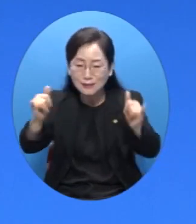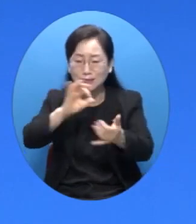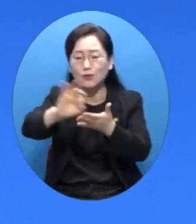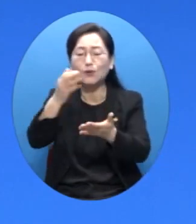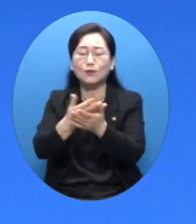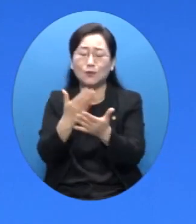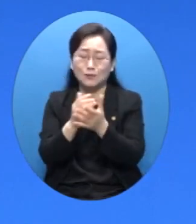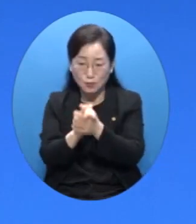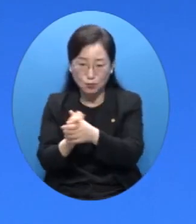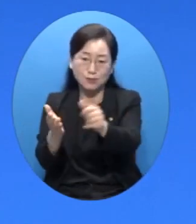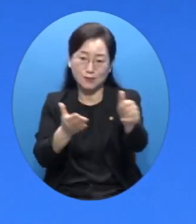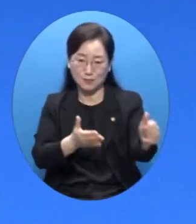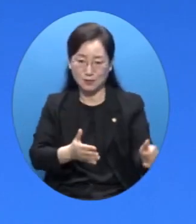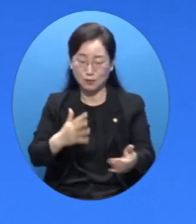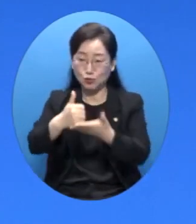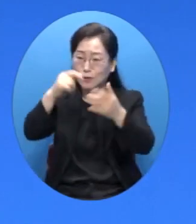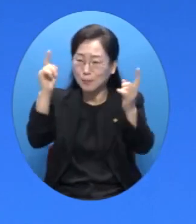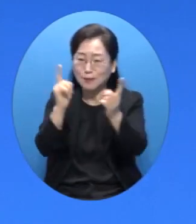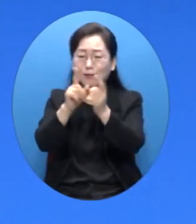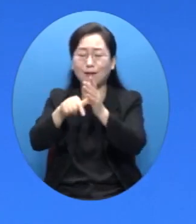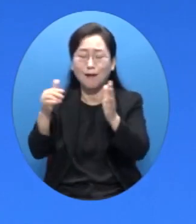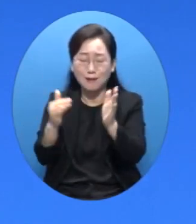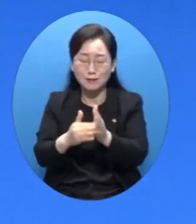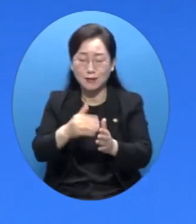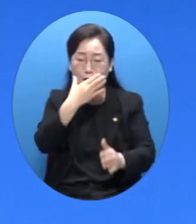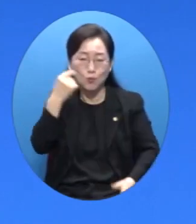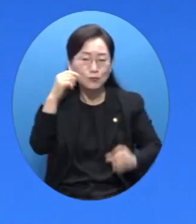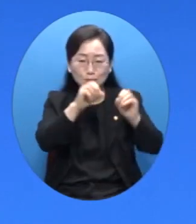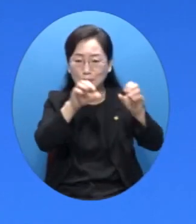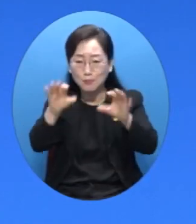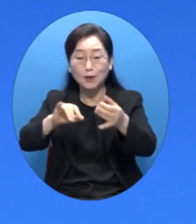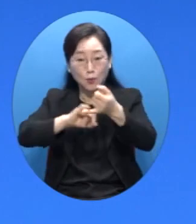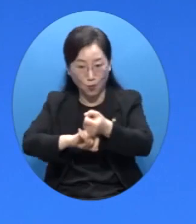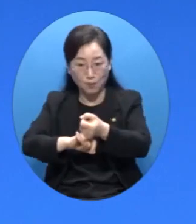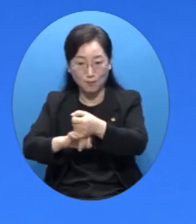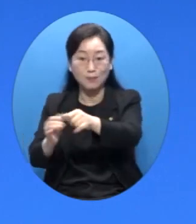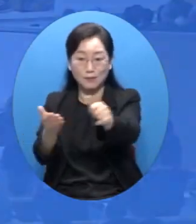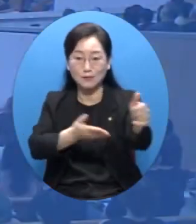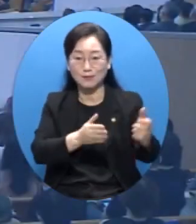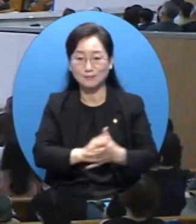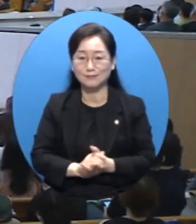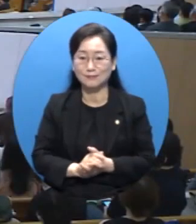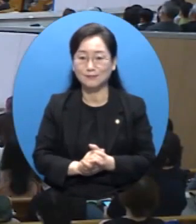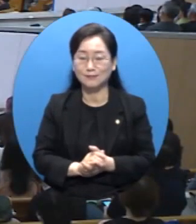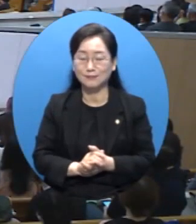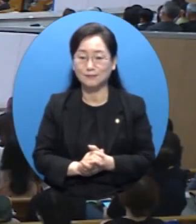주시옵소서. 주 앞에 가는 그날까지 복음의 증인으로 쓰임받은 여러분 모두가 되기를 바랍니다.